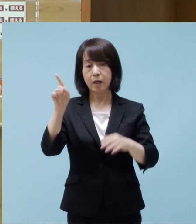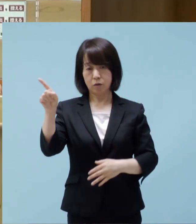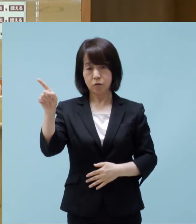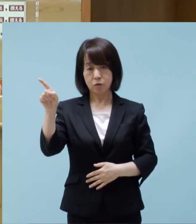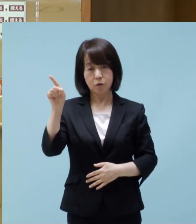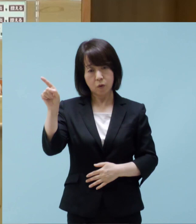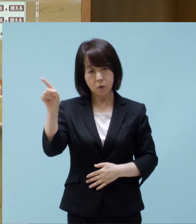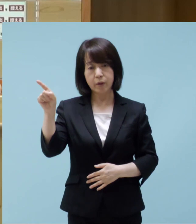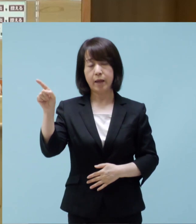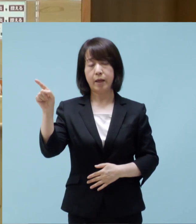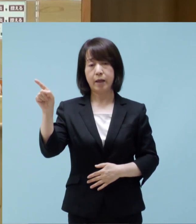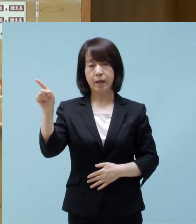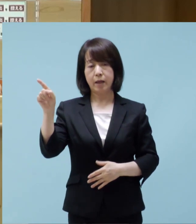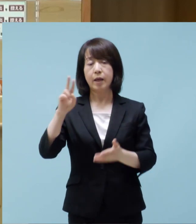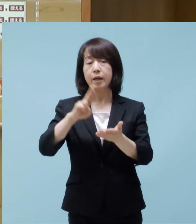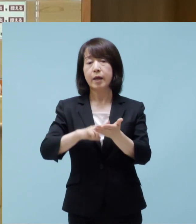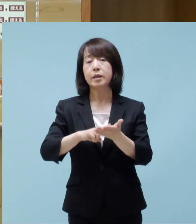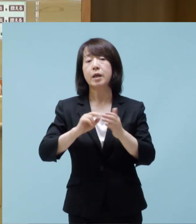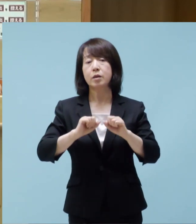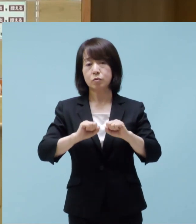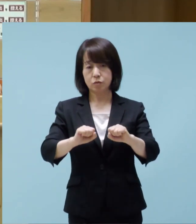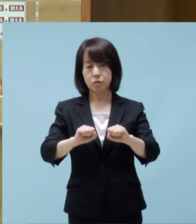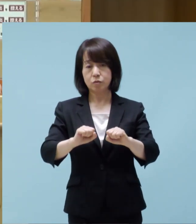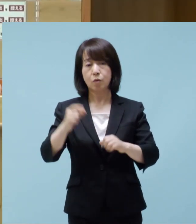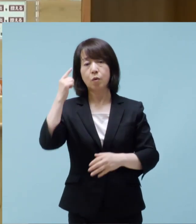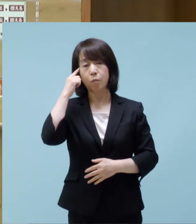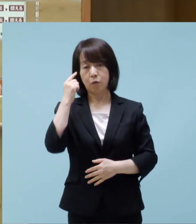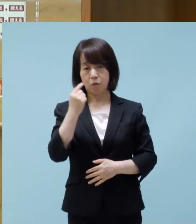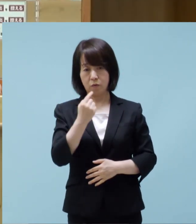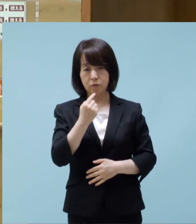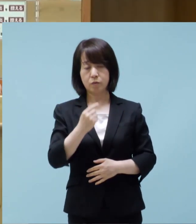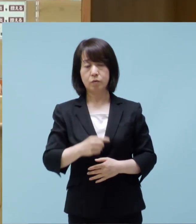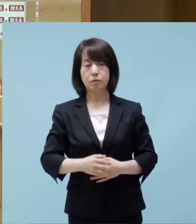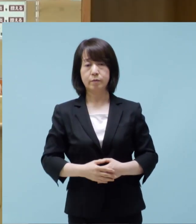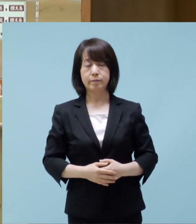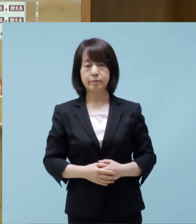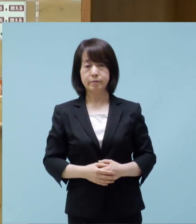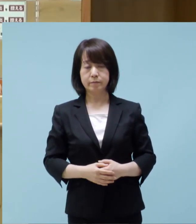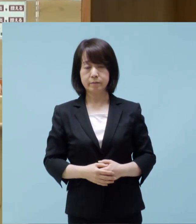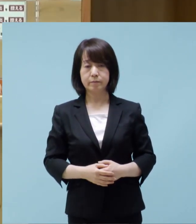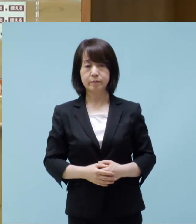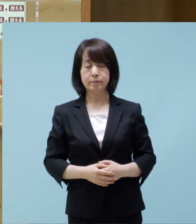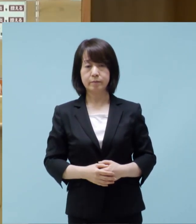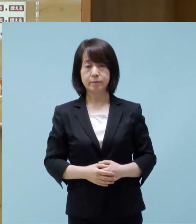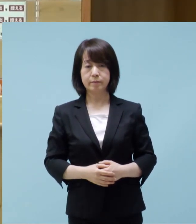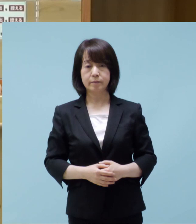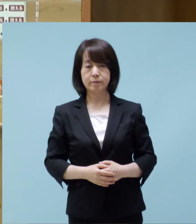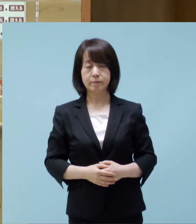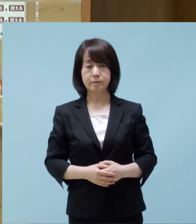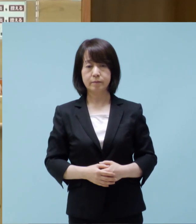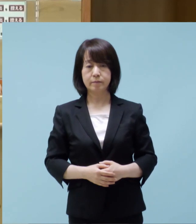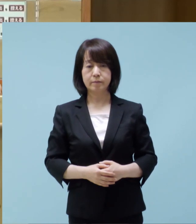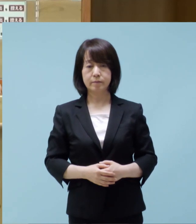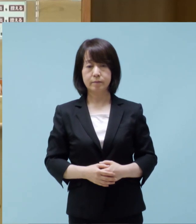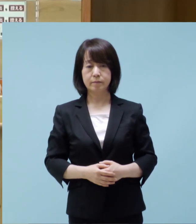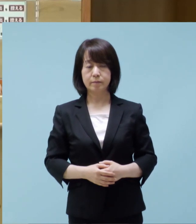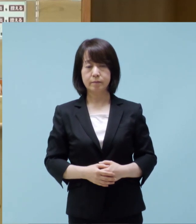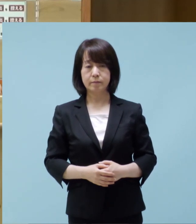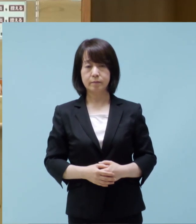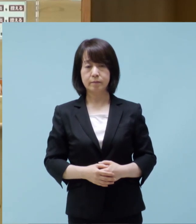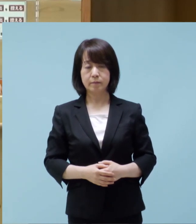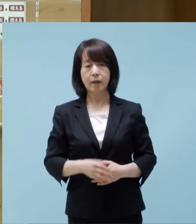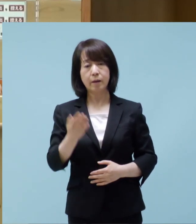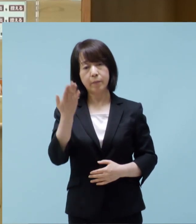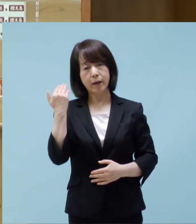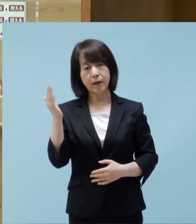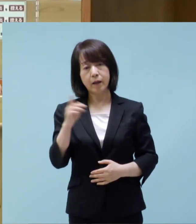をするというふうに認識をしてますけども、やはりまあ、これかねてから申し上げてますけ